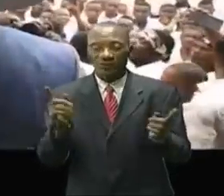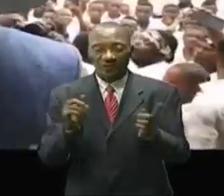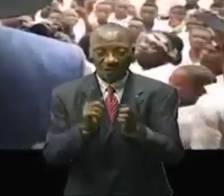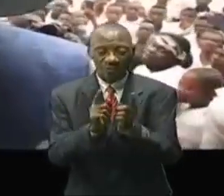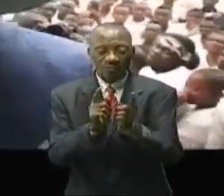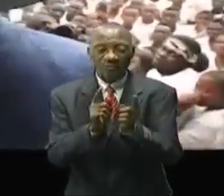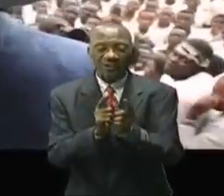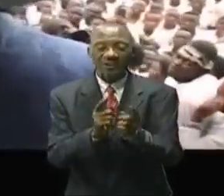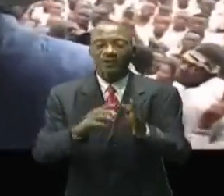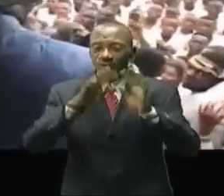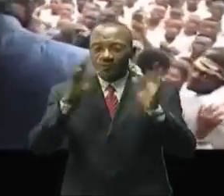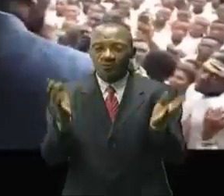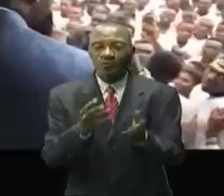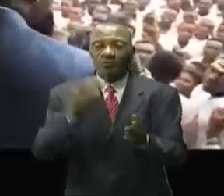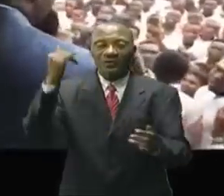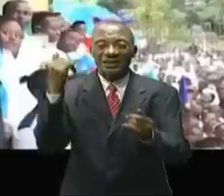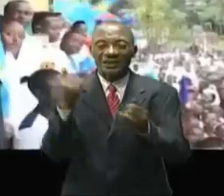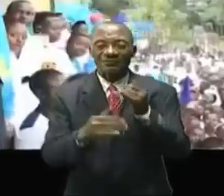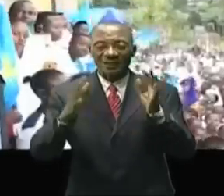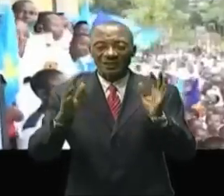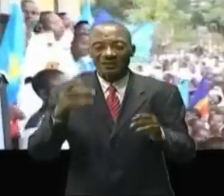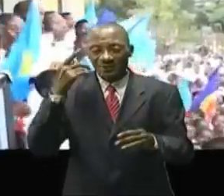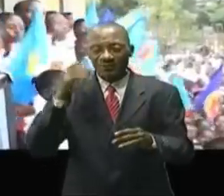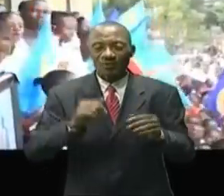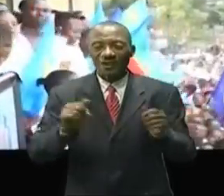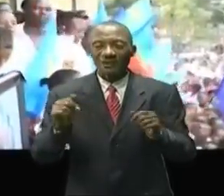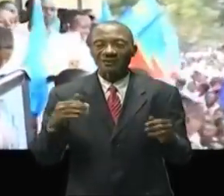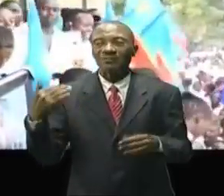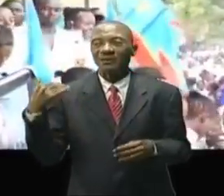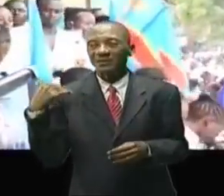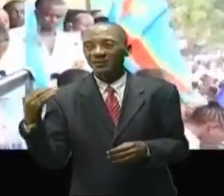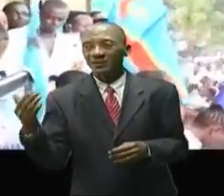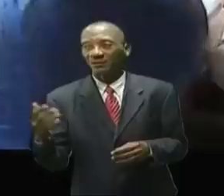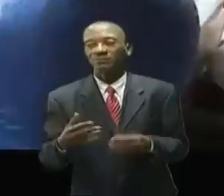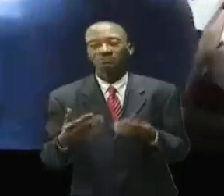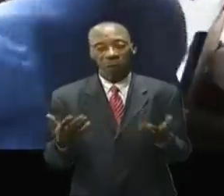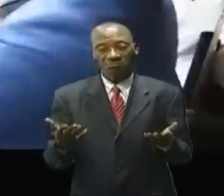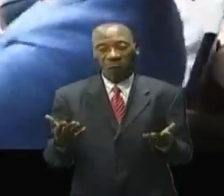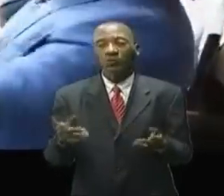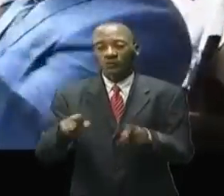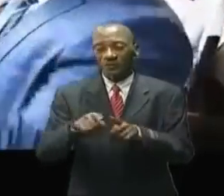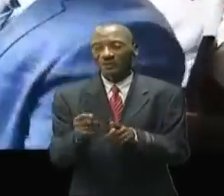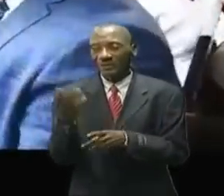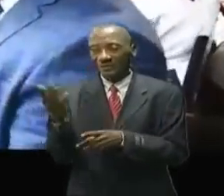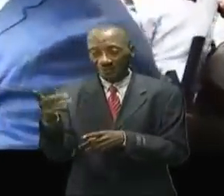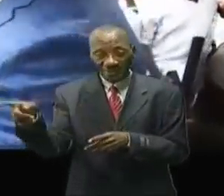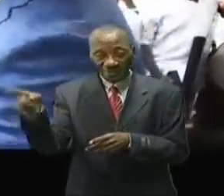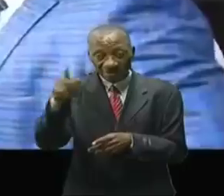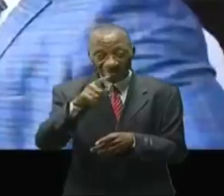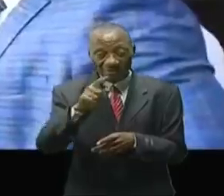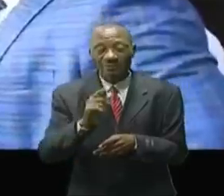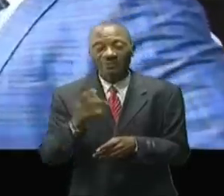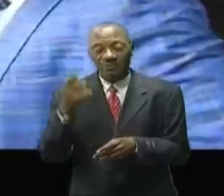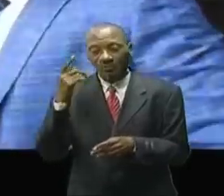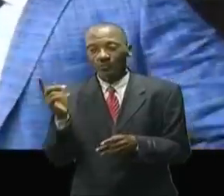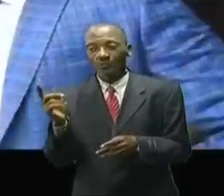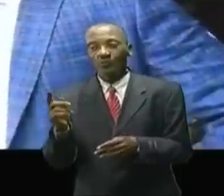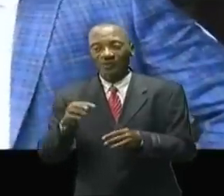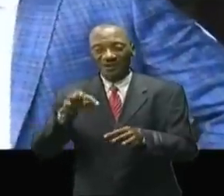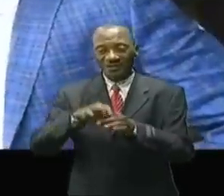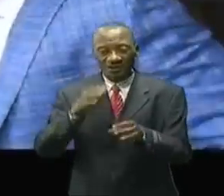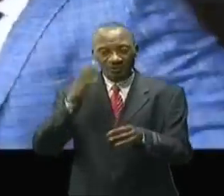cette jeunesse son devoir civique de participer massivement aux élections prochaines et apporter son soutien total au chef de